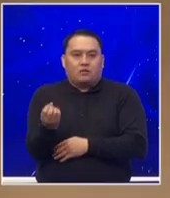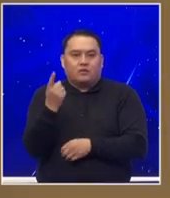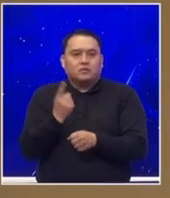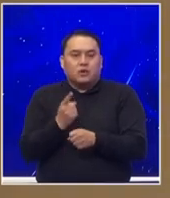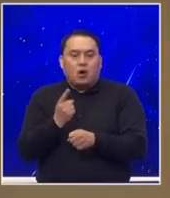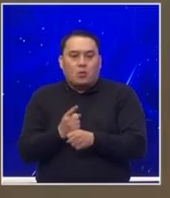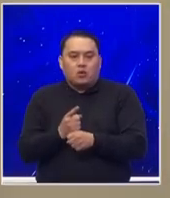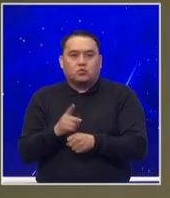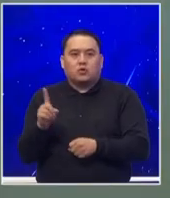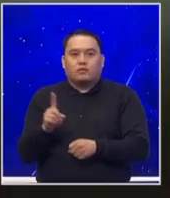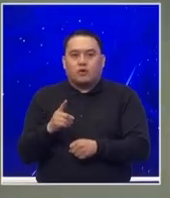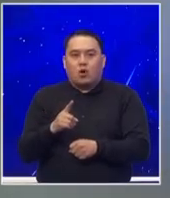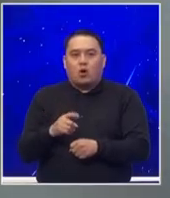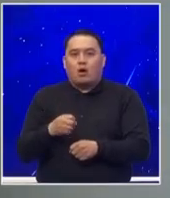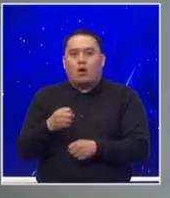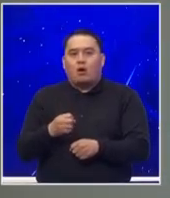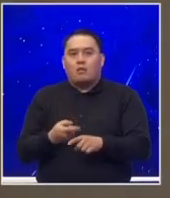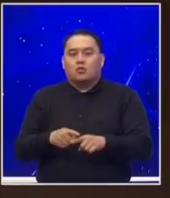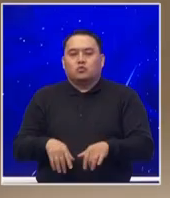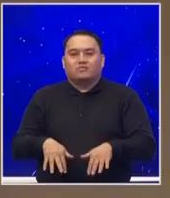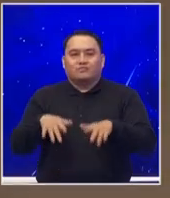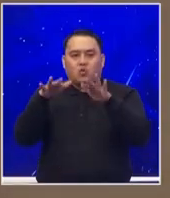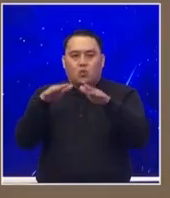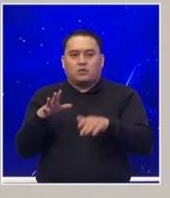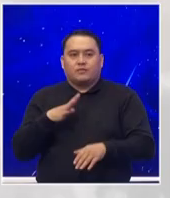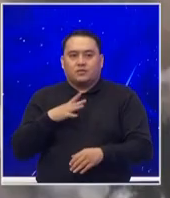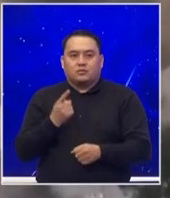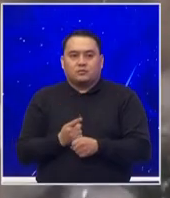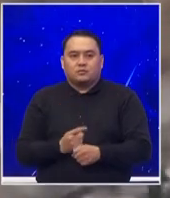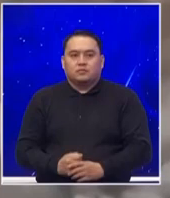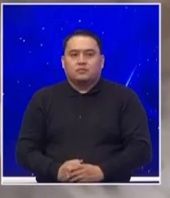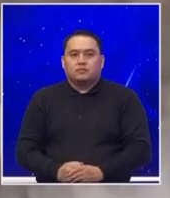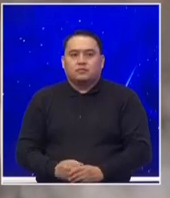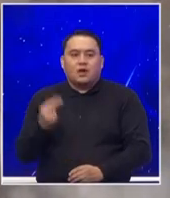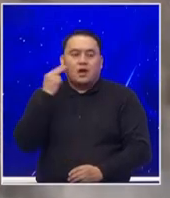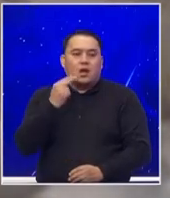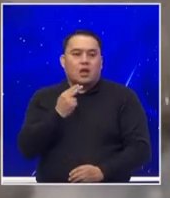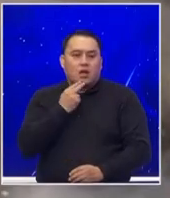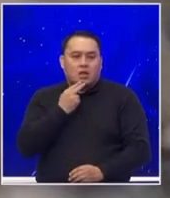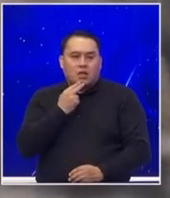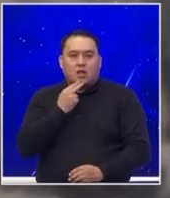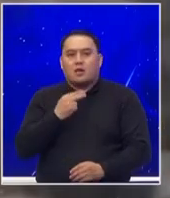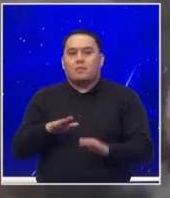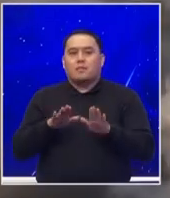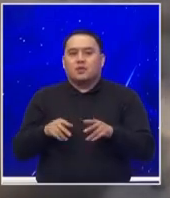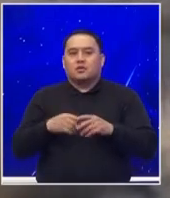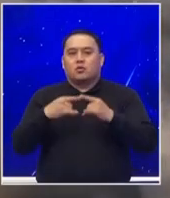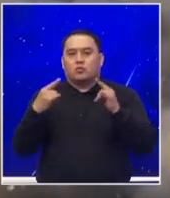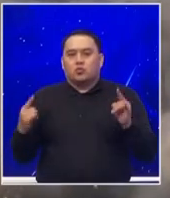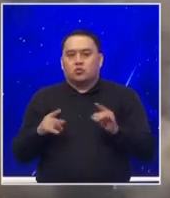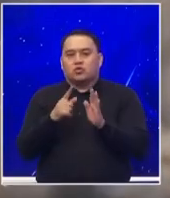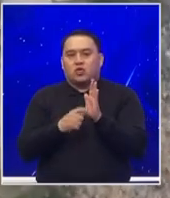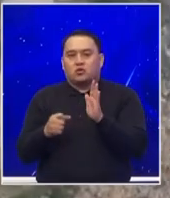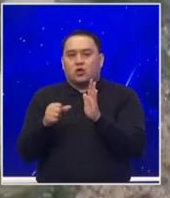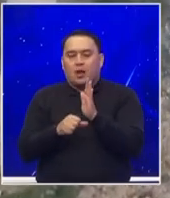Алайда шектеуге қарамастан Рим аспанында мыңдаған отшашу атылған. Қытайдың Хунань провинциясында жергілікті билік ұзындығы